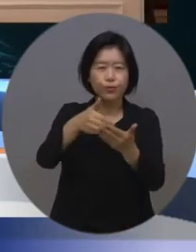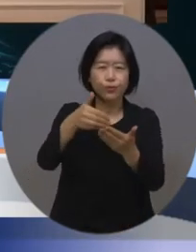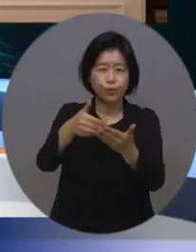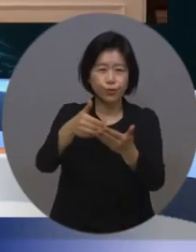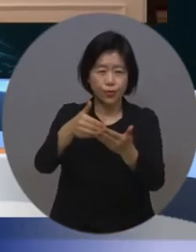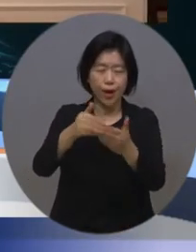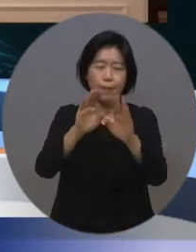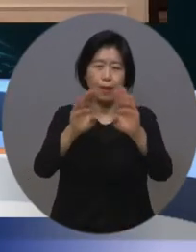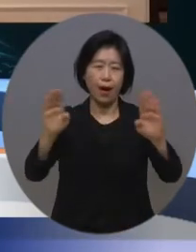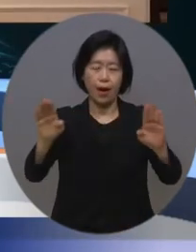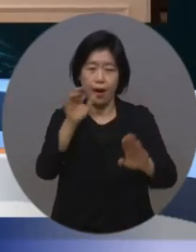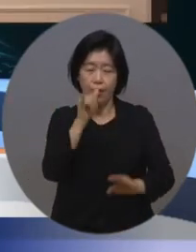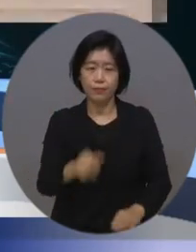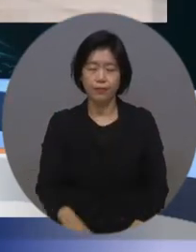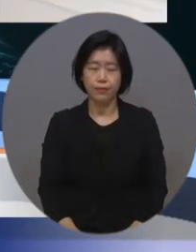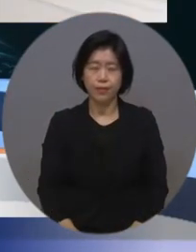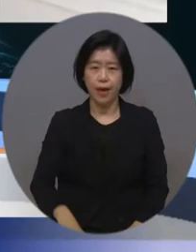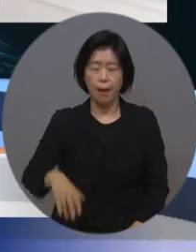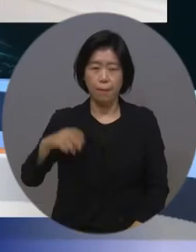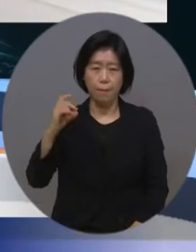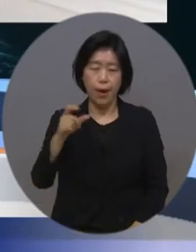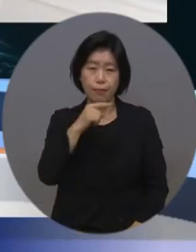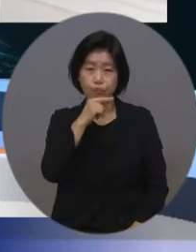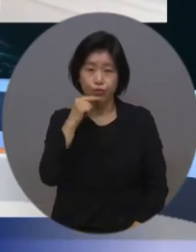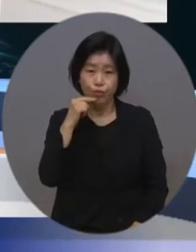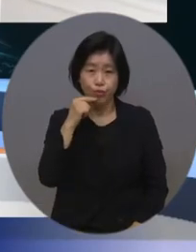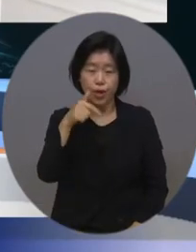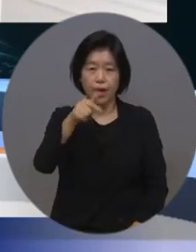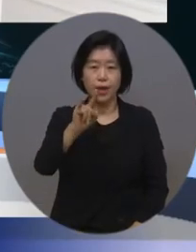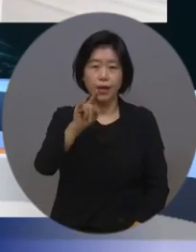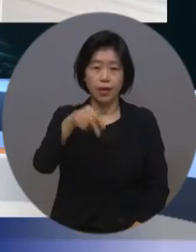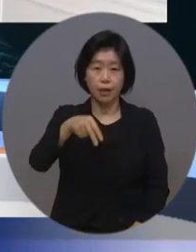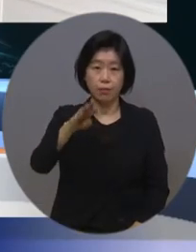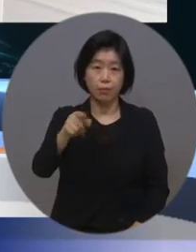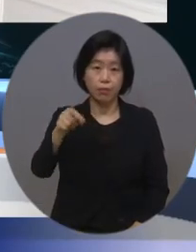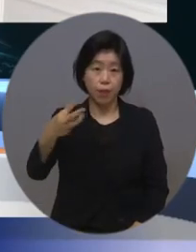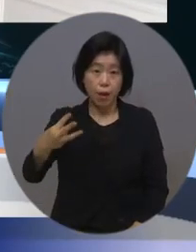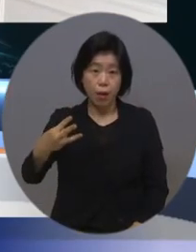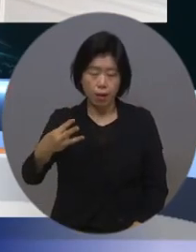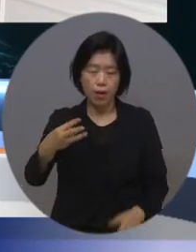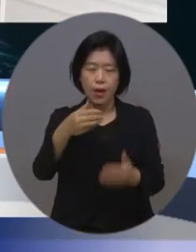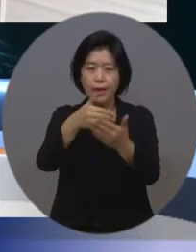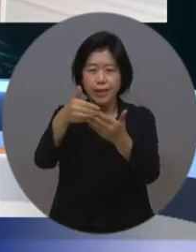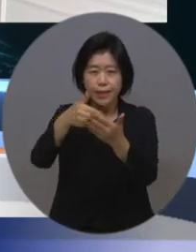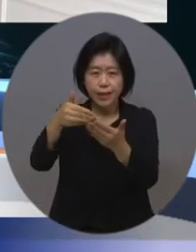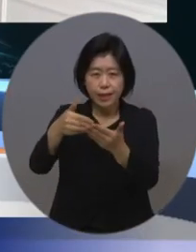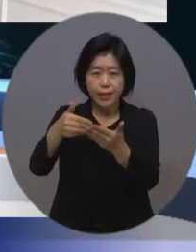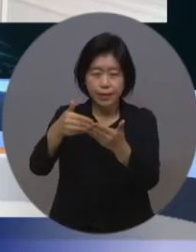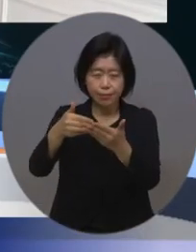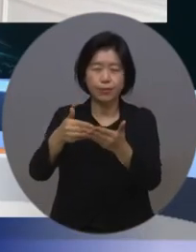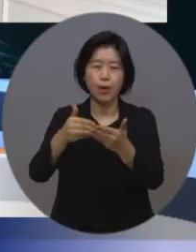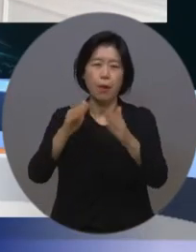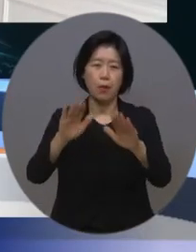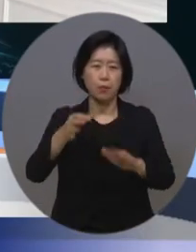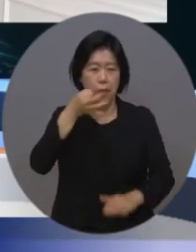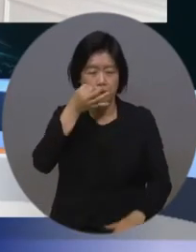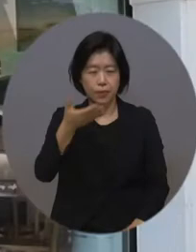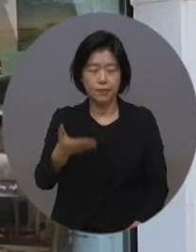담아냈습니다. 강렬한 붉은 갯벌이 시선을 사로잡는 순천만의 오후 초대전에 이소영 기자가